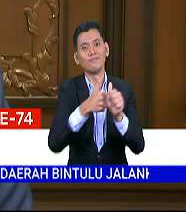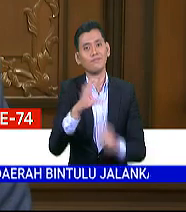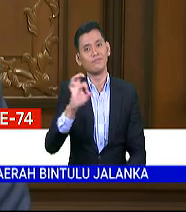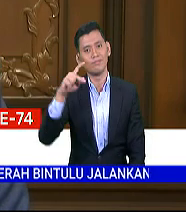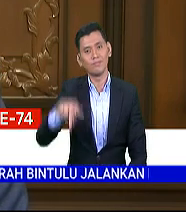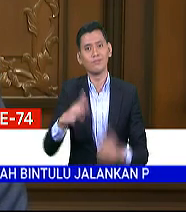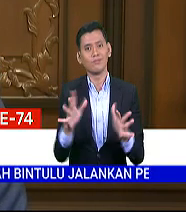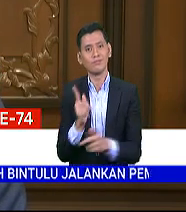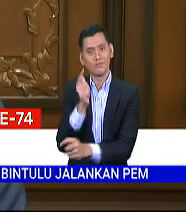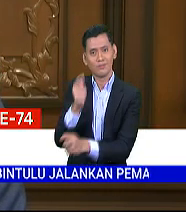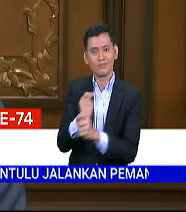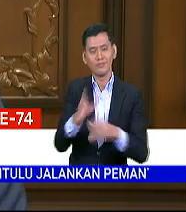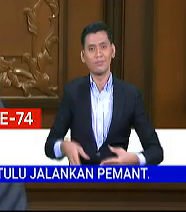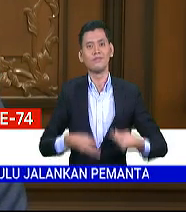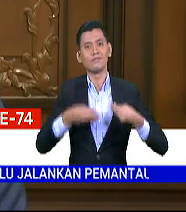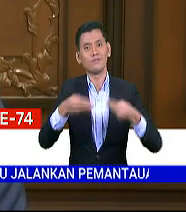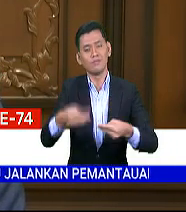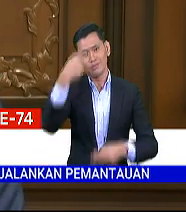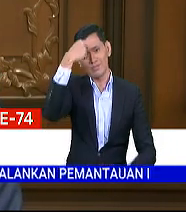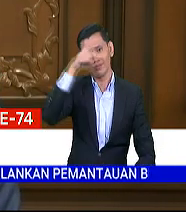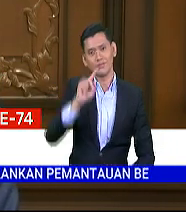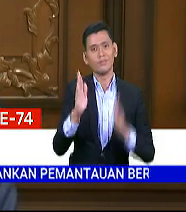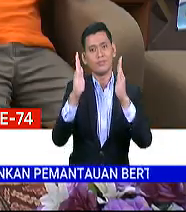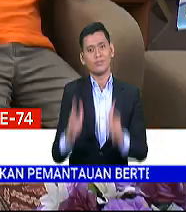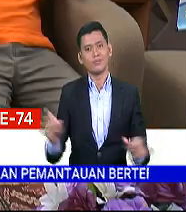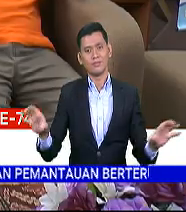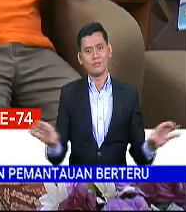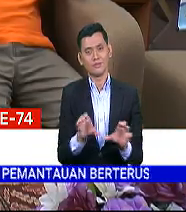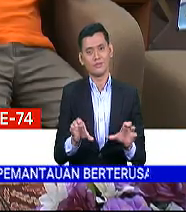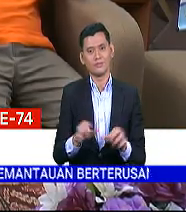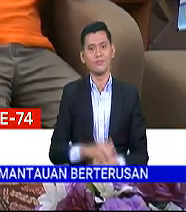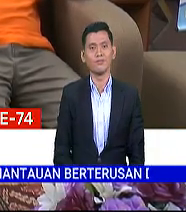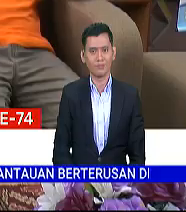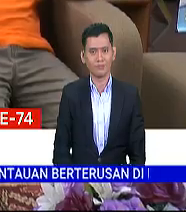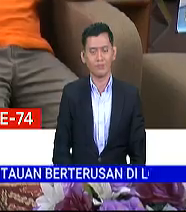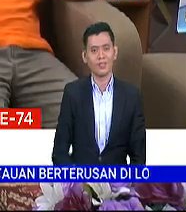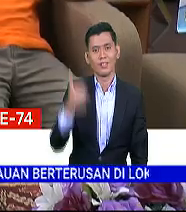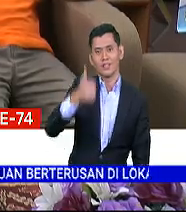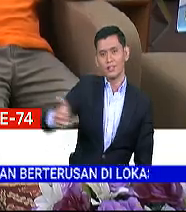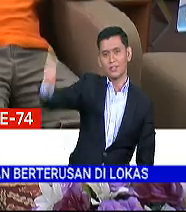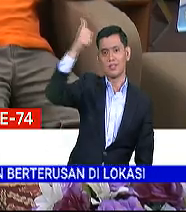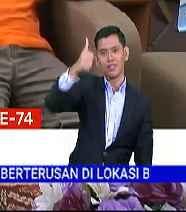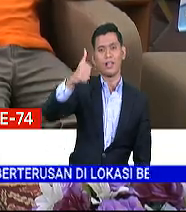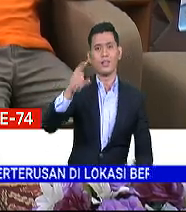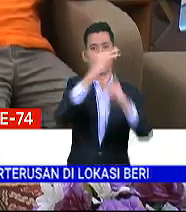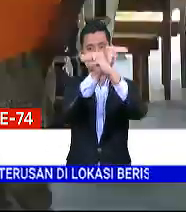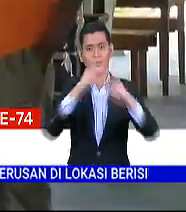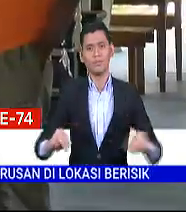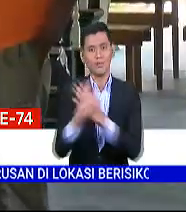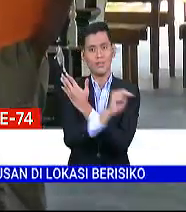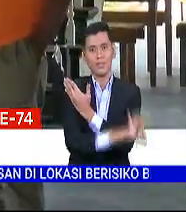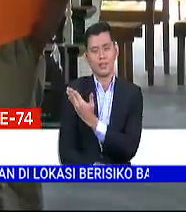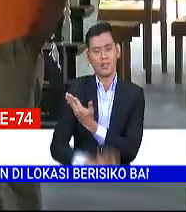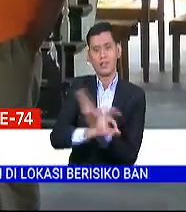yang diberikan kepada pihak penganjur. Sementara itu, Pengarah Lembaga Muzium Negeri Sembilan,